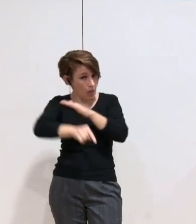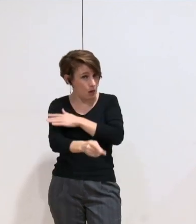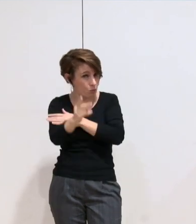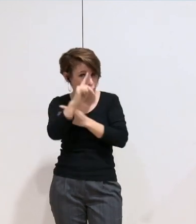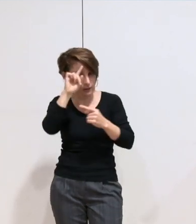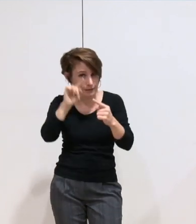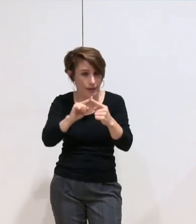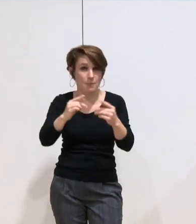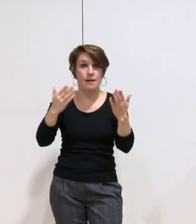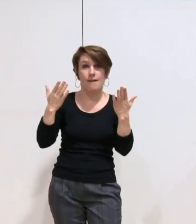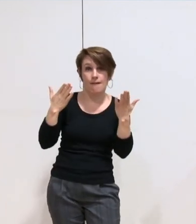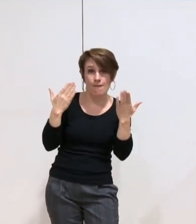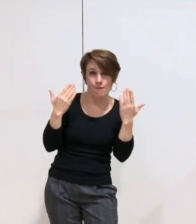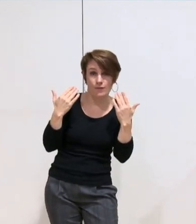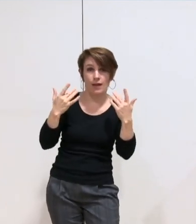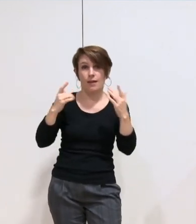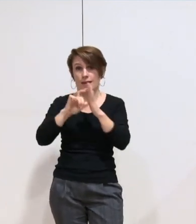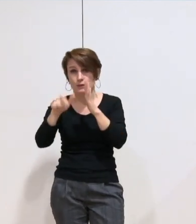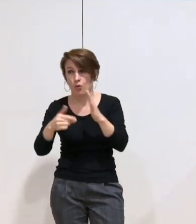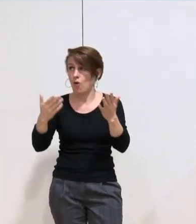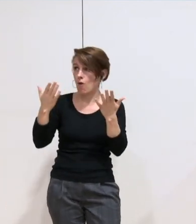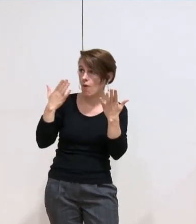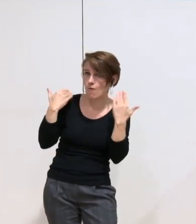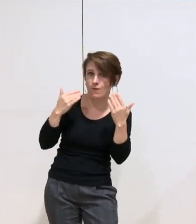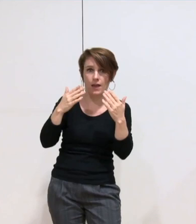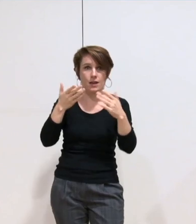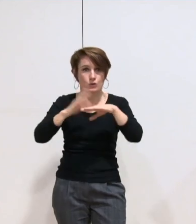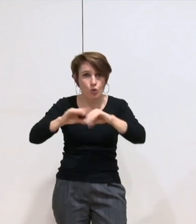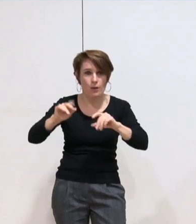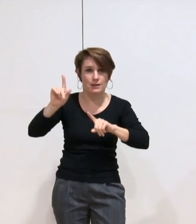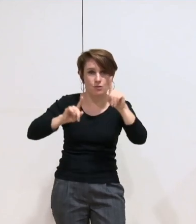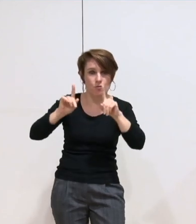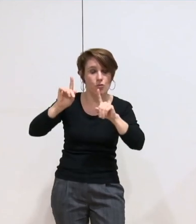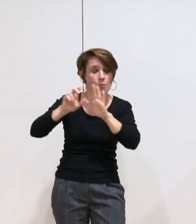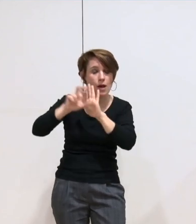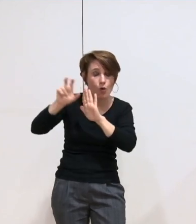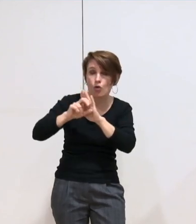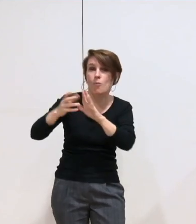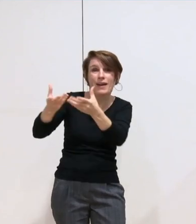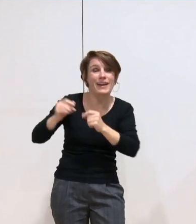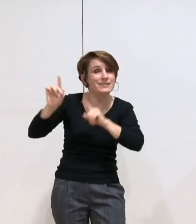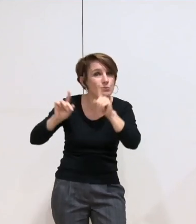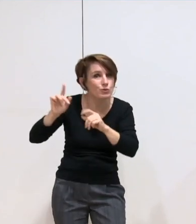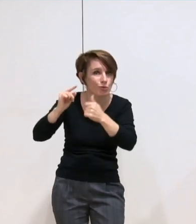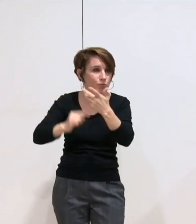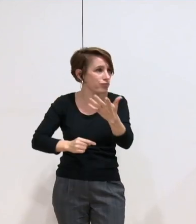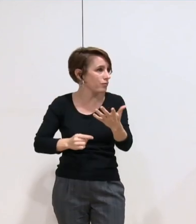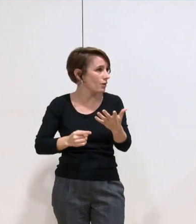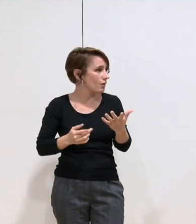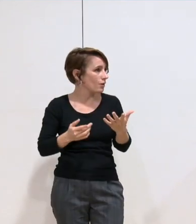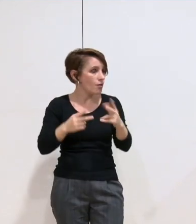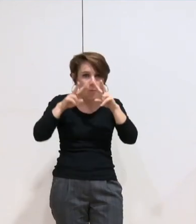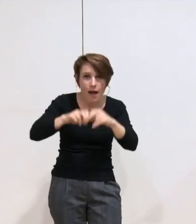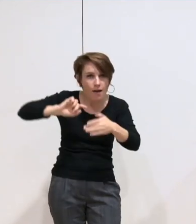le périmètre que nous avons proposé. Et je crains malheureusement que beaucoup de Grenoblois restent avec